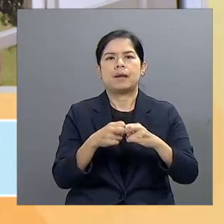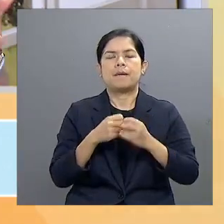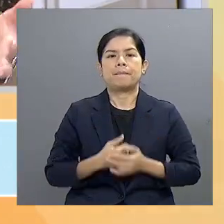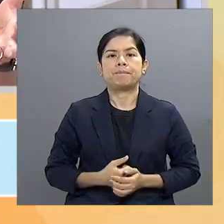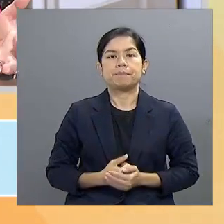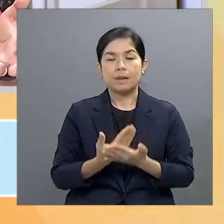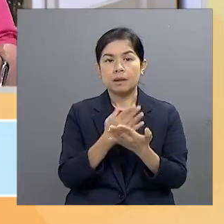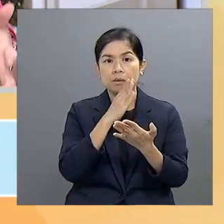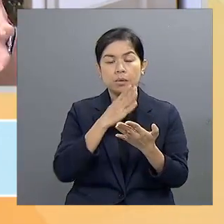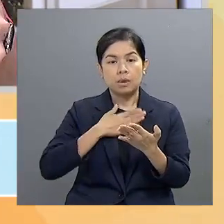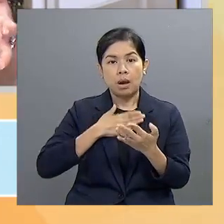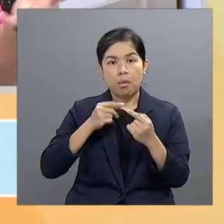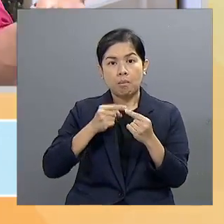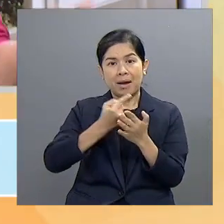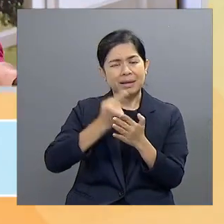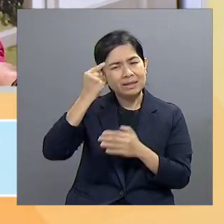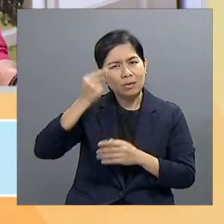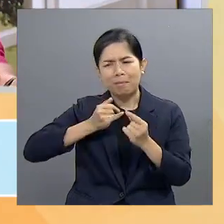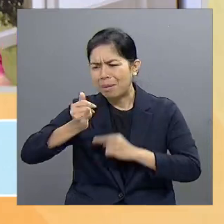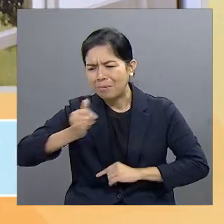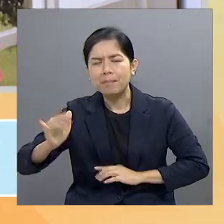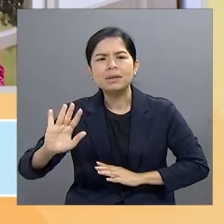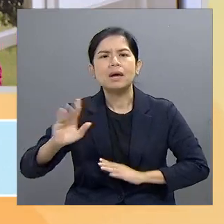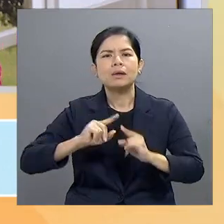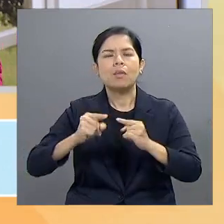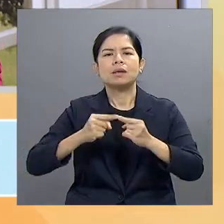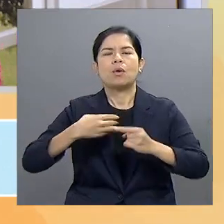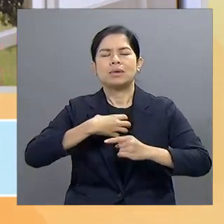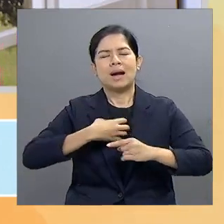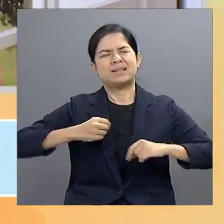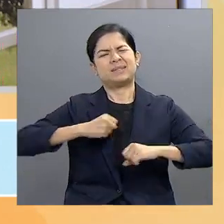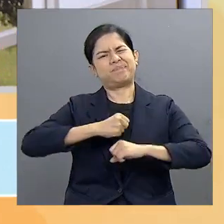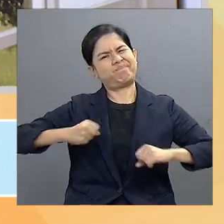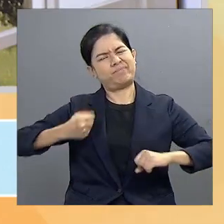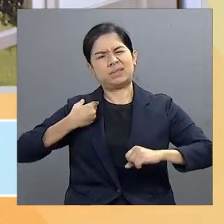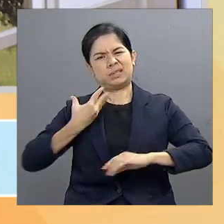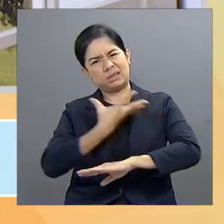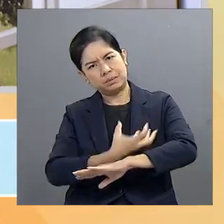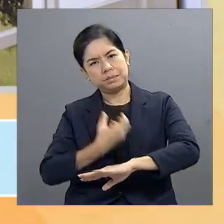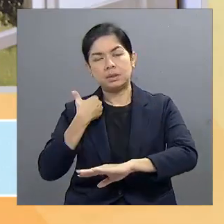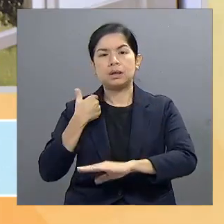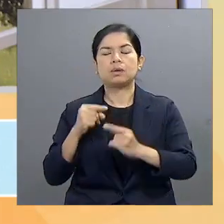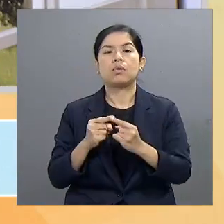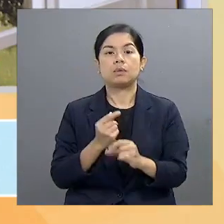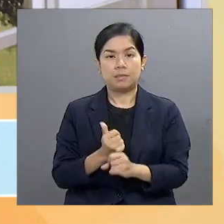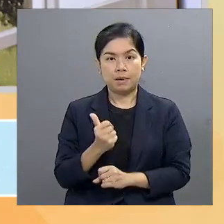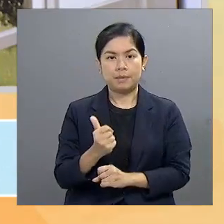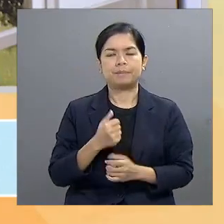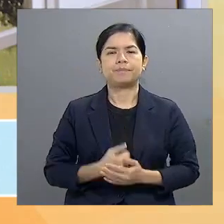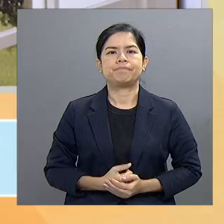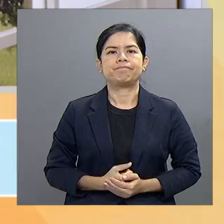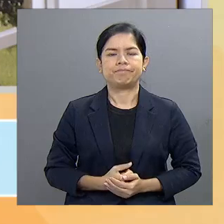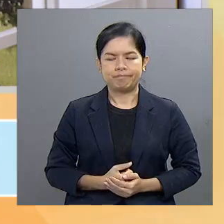ม่ได้ลุกหนีไปไหนหรอกแต่คือลุกเพื่อยืดเส้นยืดสายหรือยืนทำงานได้ใช่ไหมฮะอาจารย ์ได้ครับได้ครับเป็นสิ่งที่ดีครับผ